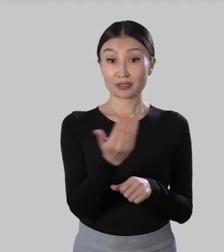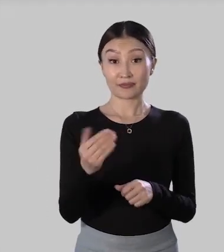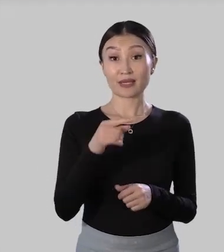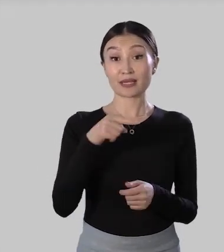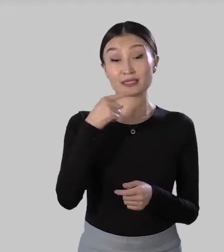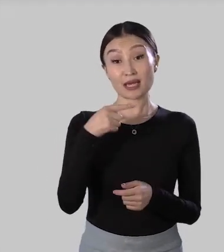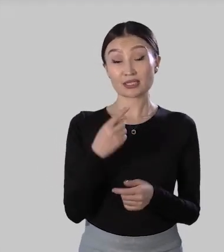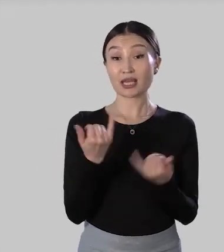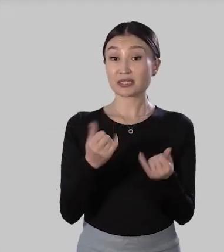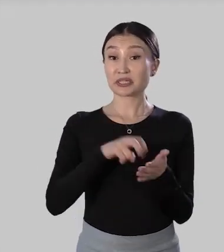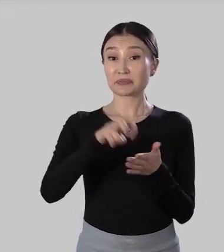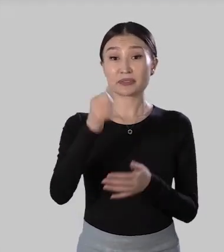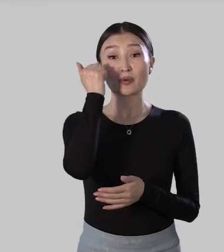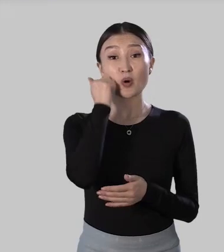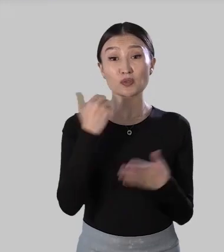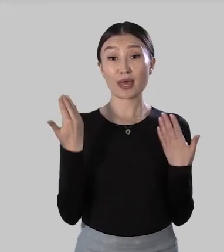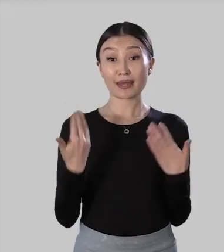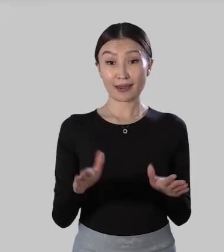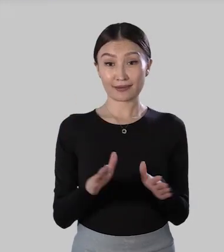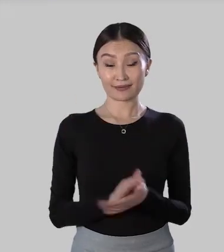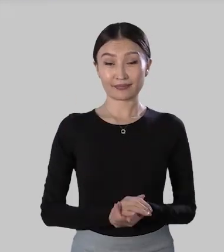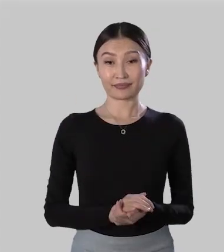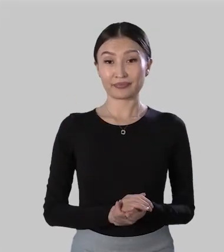Может, вы скажете, что сейчас письма устарели?